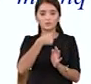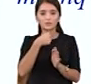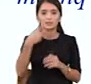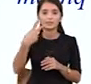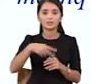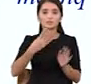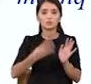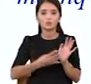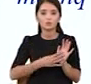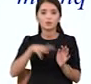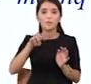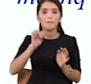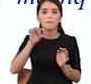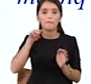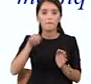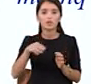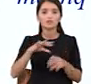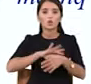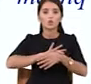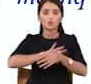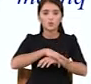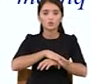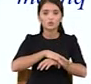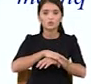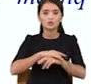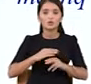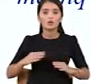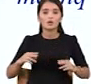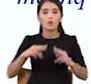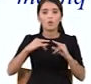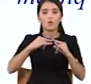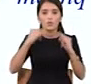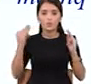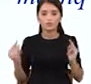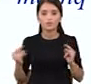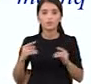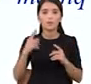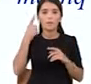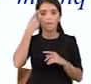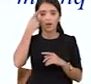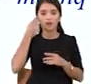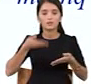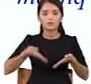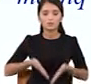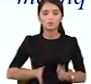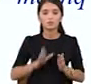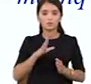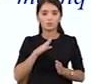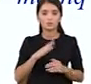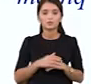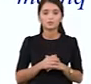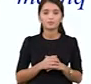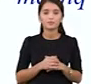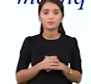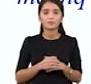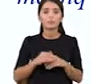1936-yilning 29-martida Toshkentda Balandko'prik mahallasida ziyoli oilasida